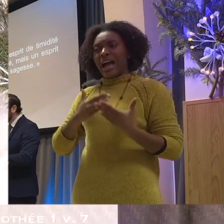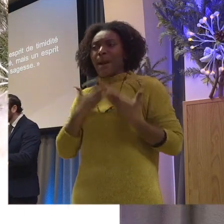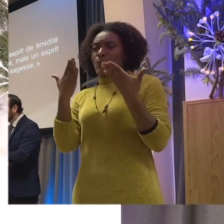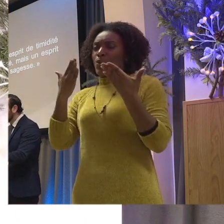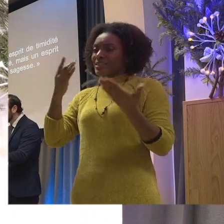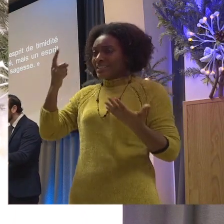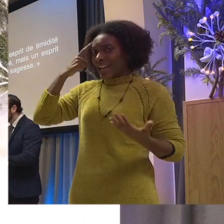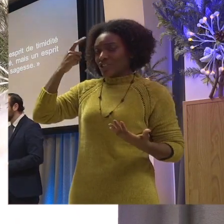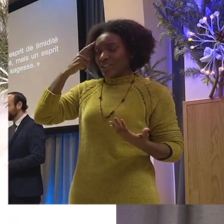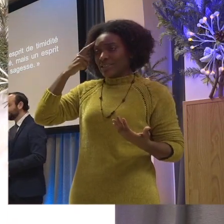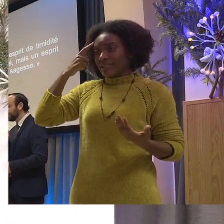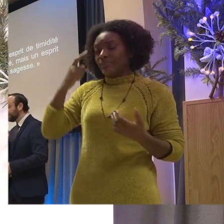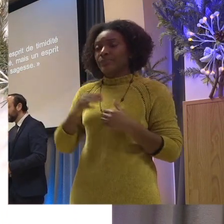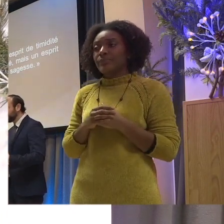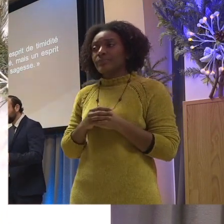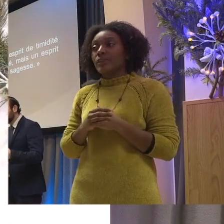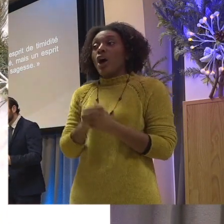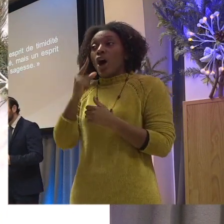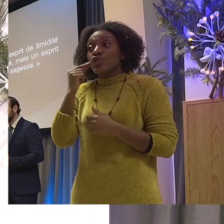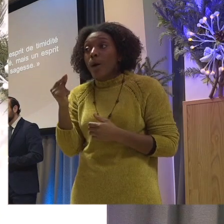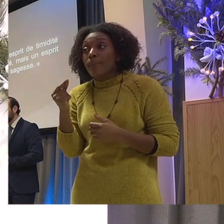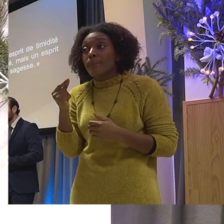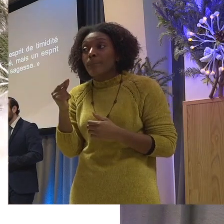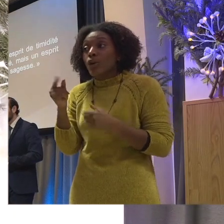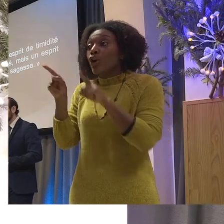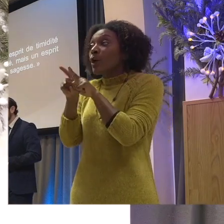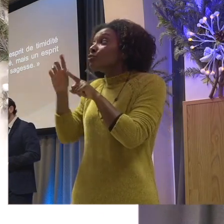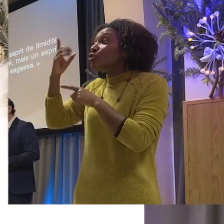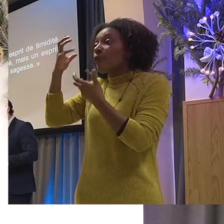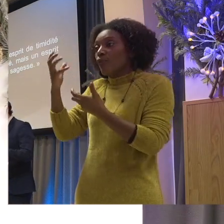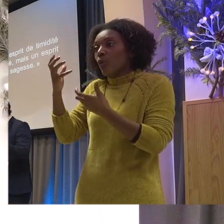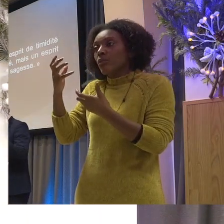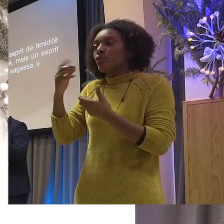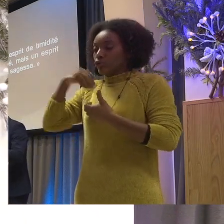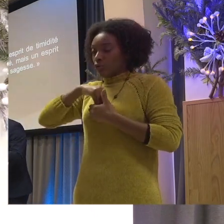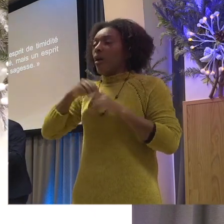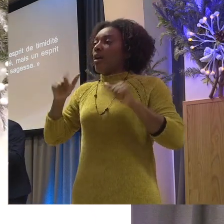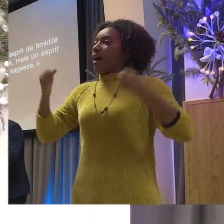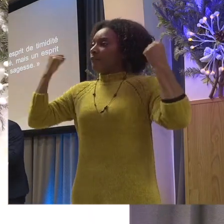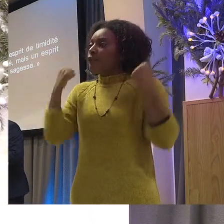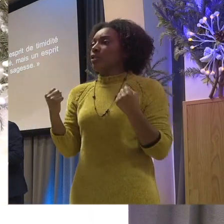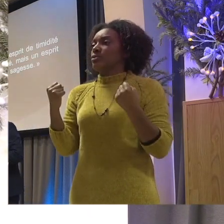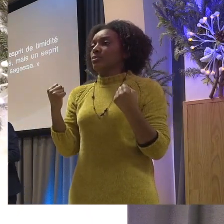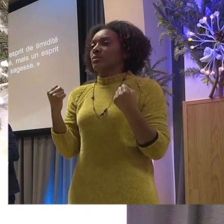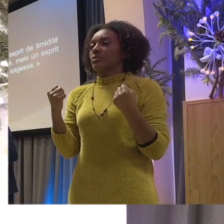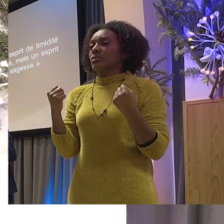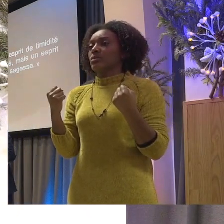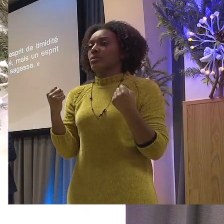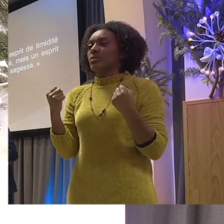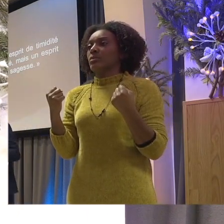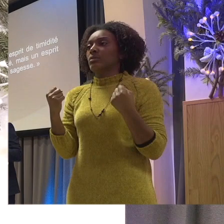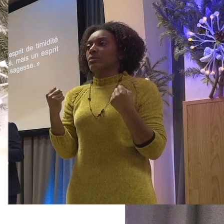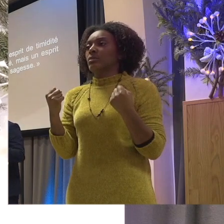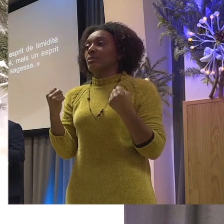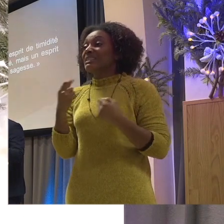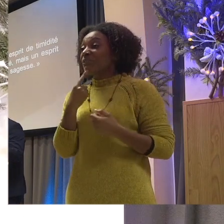Un mari selon le cœur de Dieu a de la force. Et cela ne signifie pas que toi, Marie, selon le cœur de Dieu qui a de la